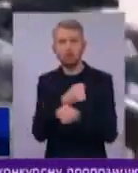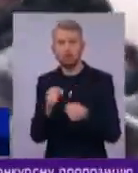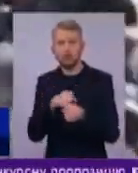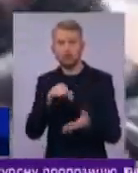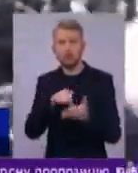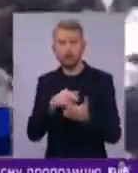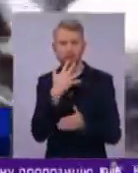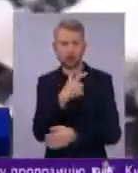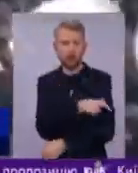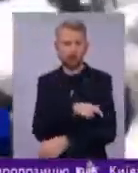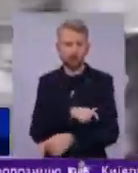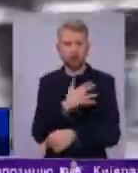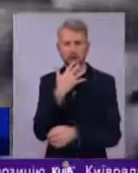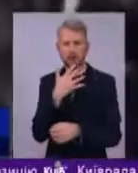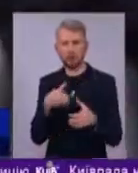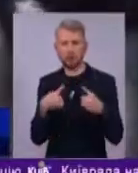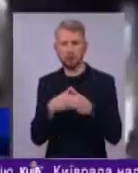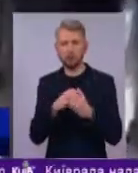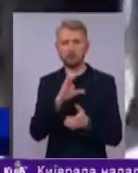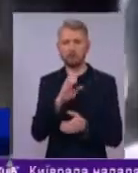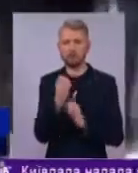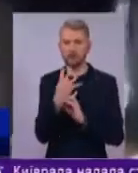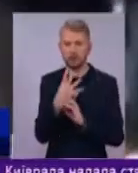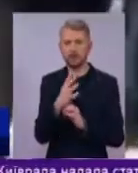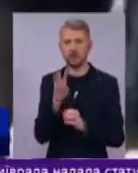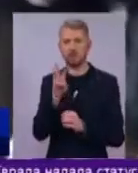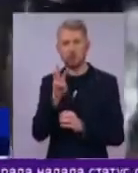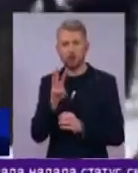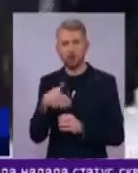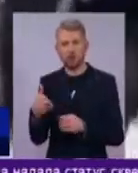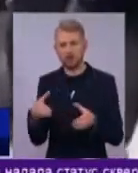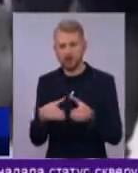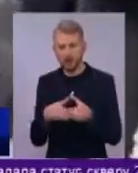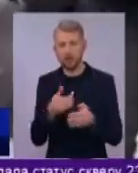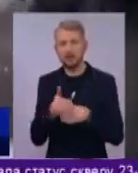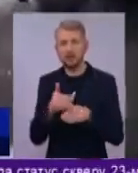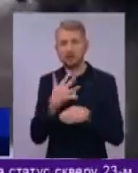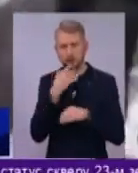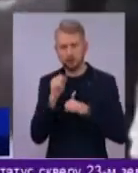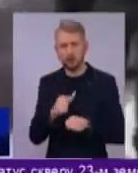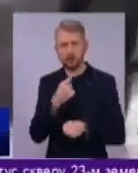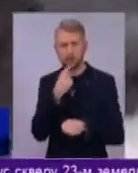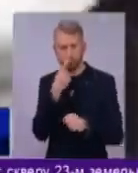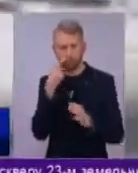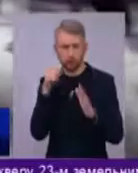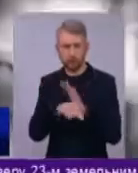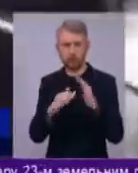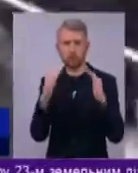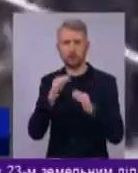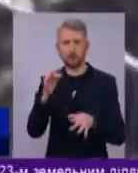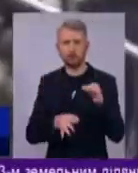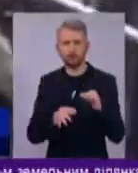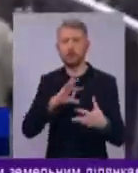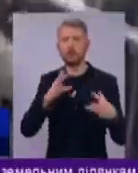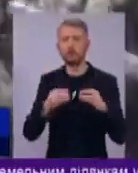дружин, Нацкорпусу, Сі-14, Свободи і Правого сектора. Пізніше націоналісти спробували прорватися до будівлі суду,